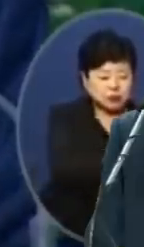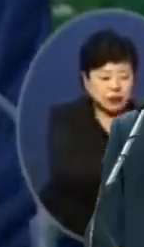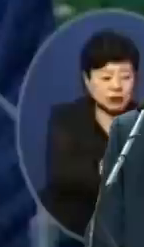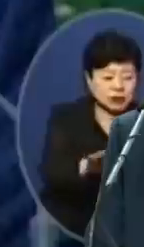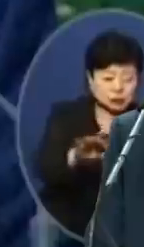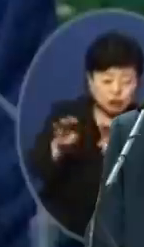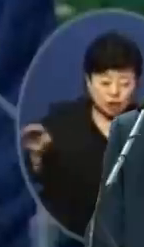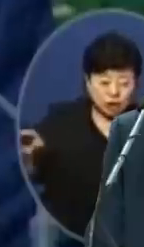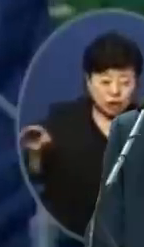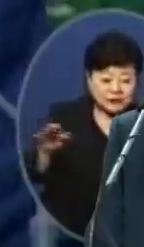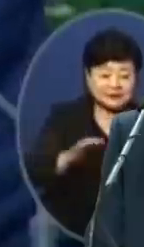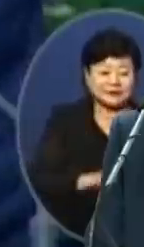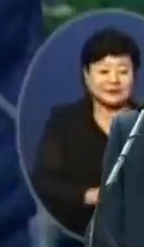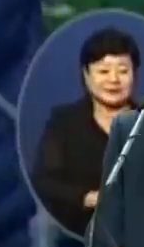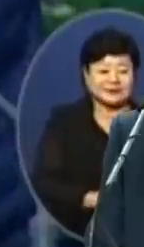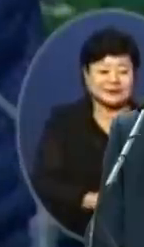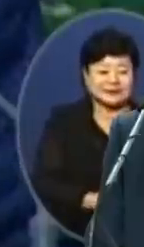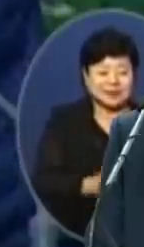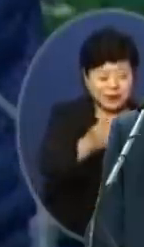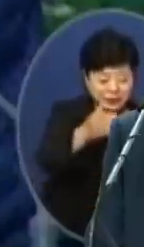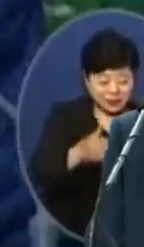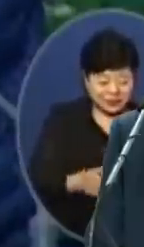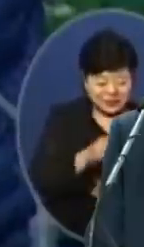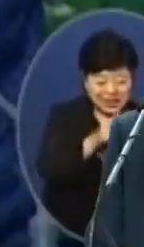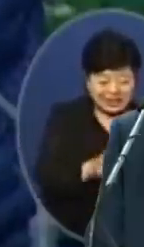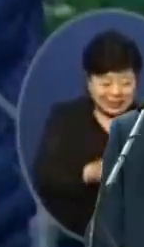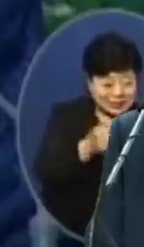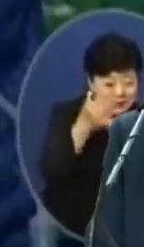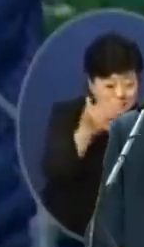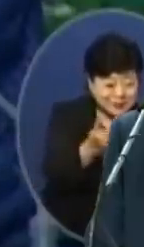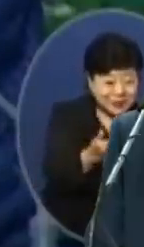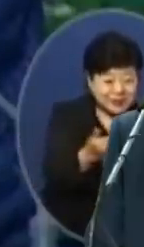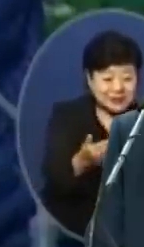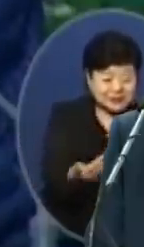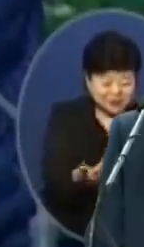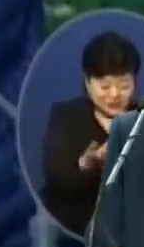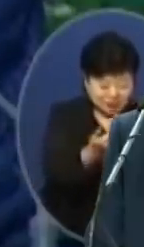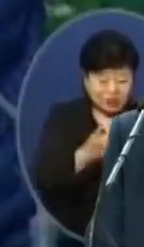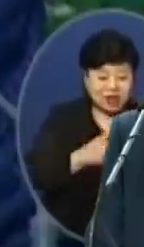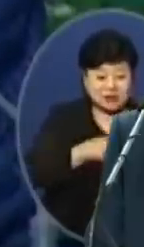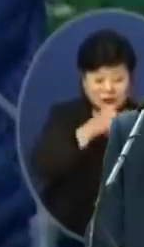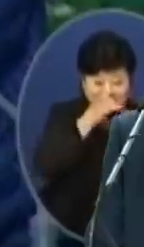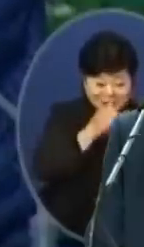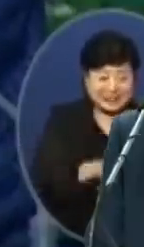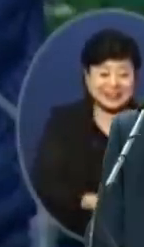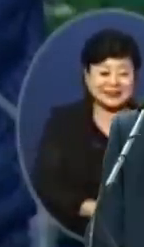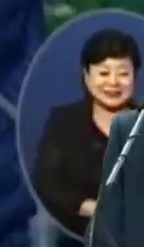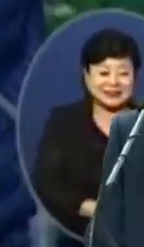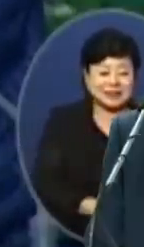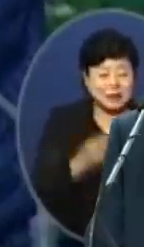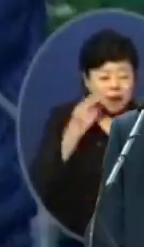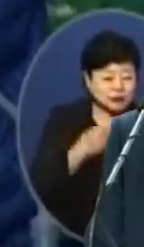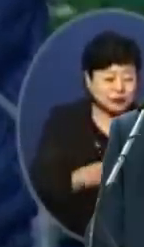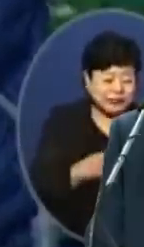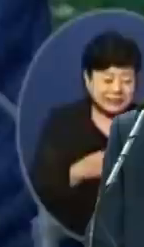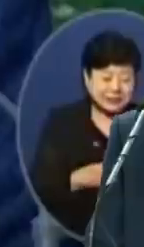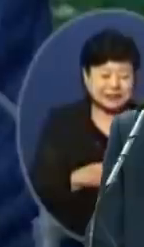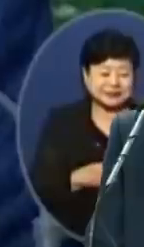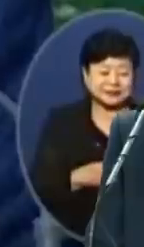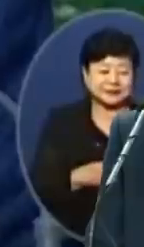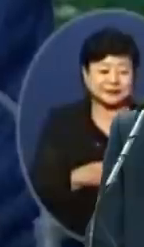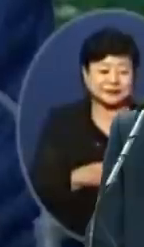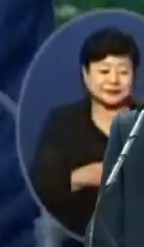문을 열어놓습니다. 그를 통해서 하나님의 뜻이 어디에 있는 것을 알 수 있는 것입니다. 사도 바울 선생이